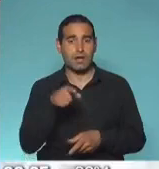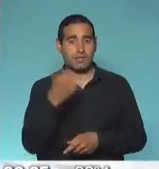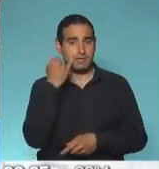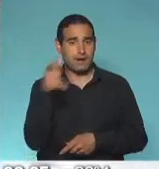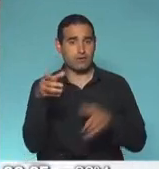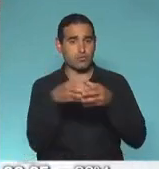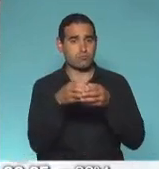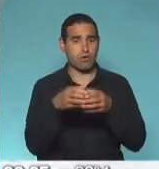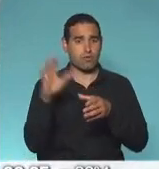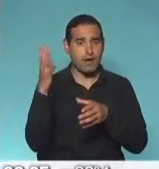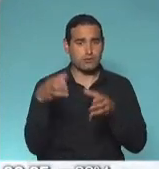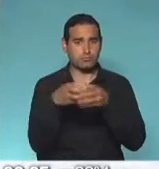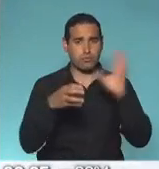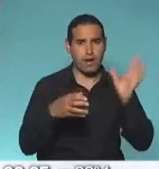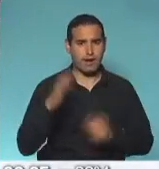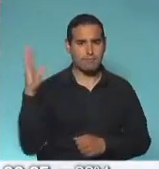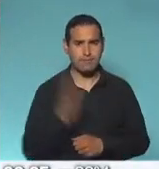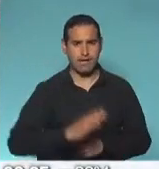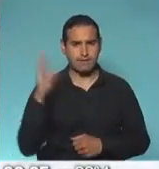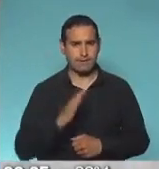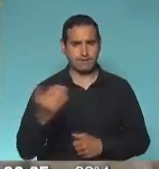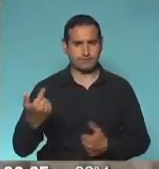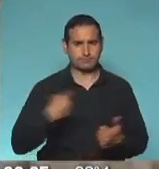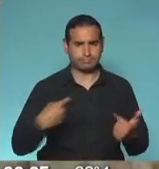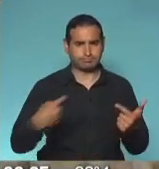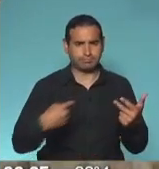geliyor. Bu gidişi durdurun diye.